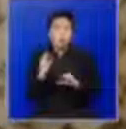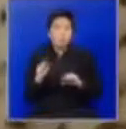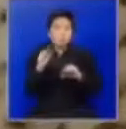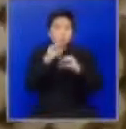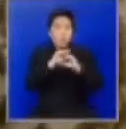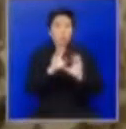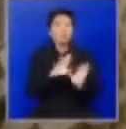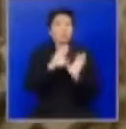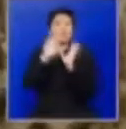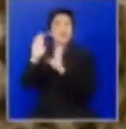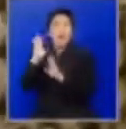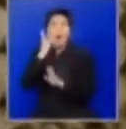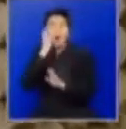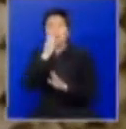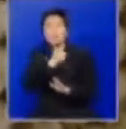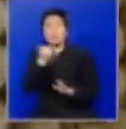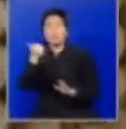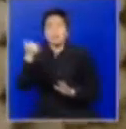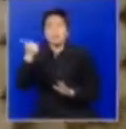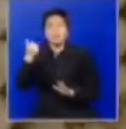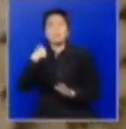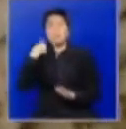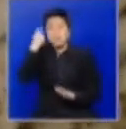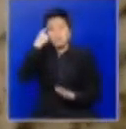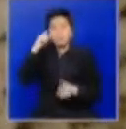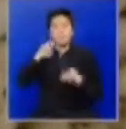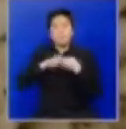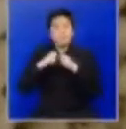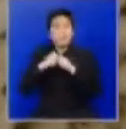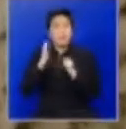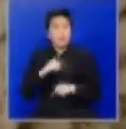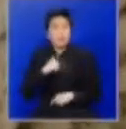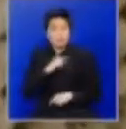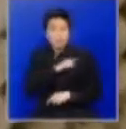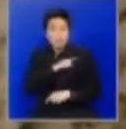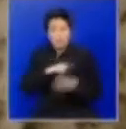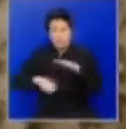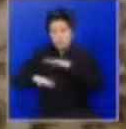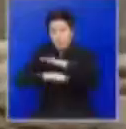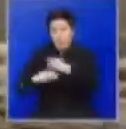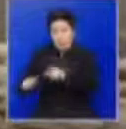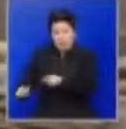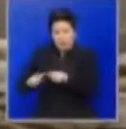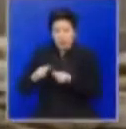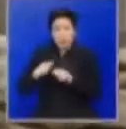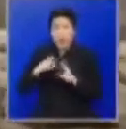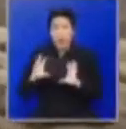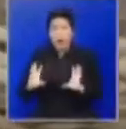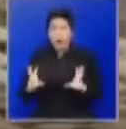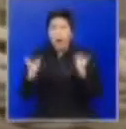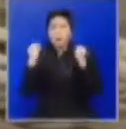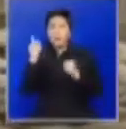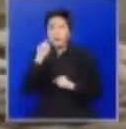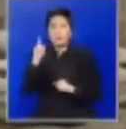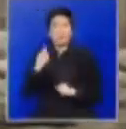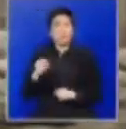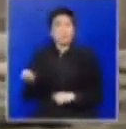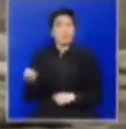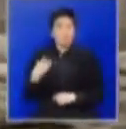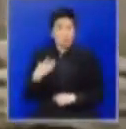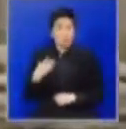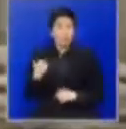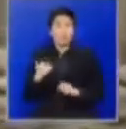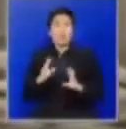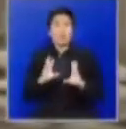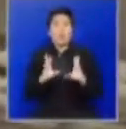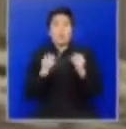อบข้าวไปฝากไว้ในกองข้าวจุดอื่นต่อเบื้องต้นก็ให้ผู้ดูแลหาหลักฐานและกระสอบข้าวที่หายไปมายืนยันนะครับ